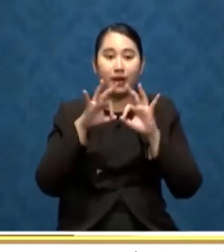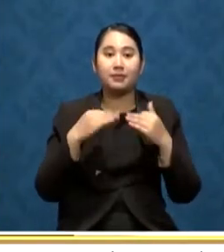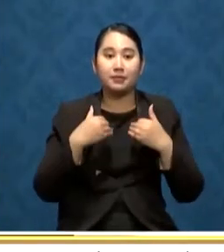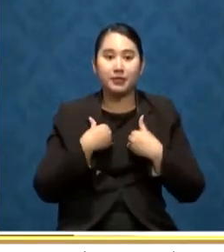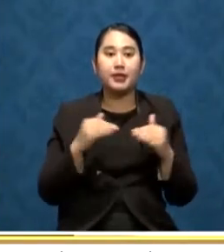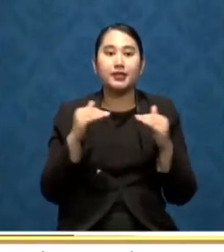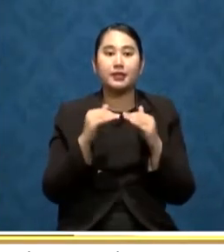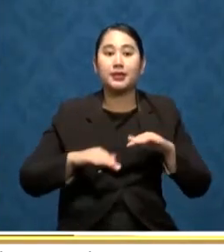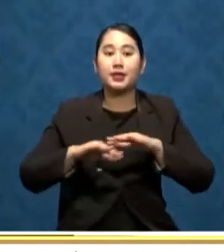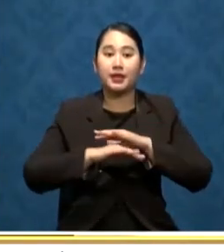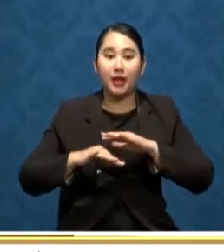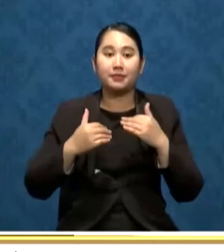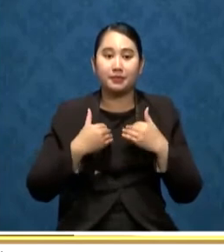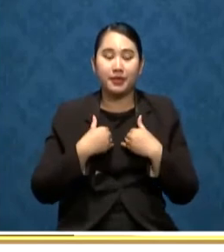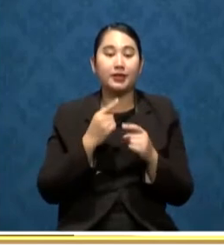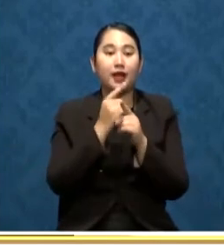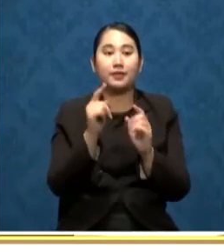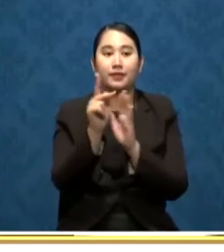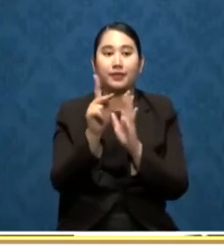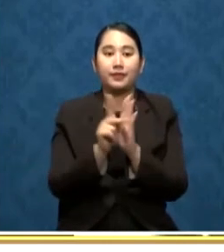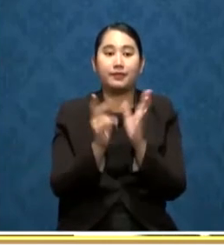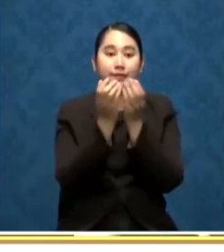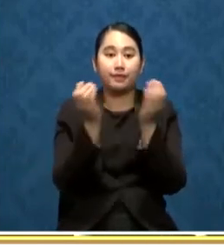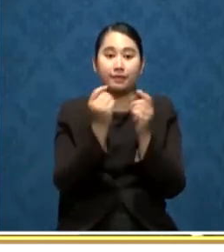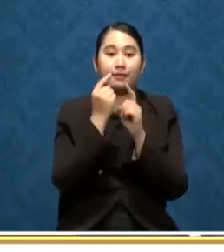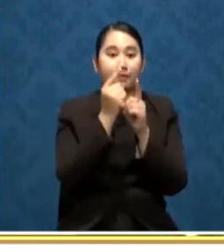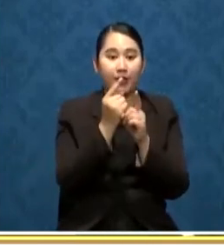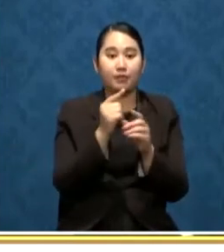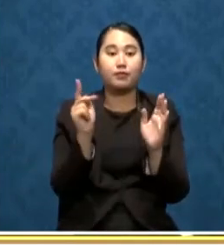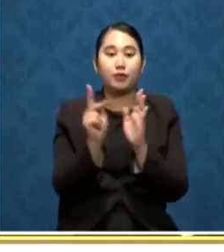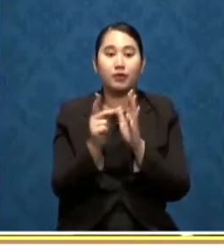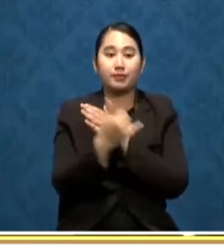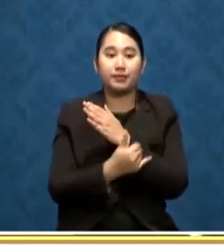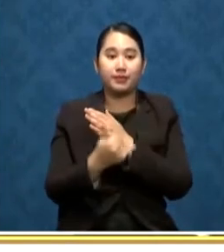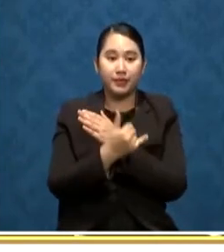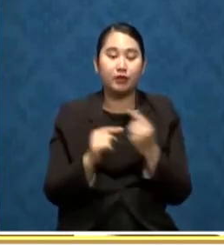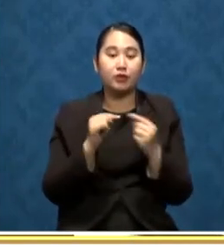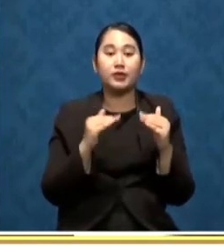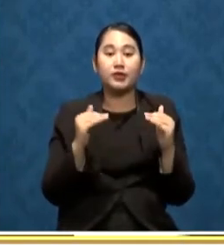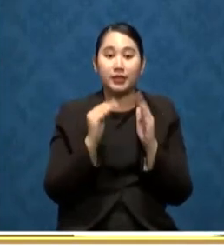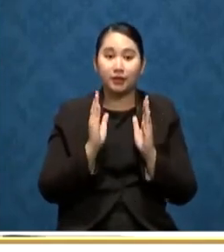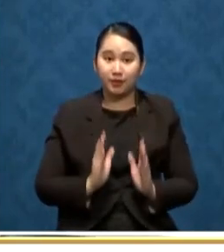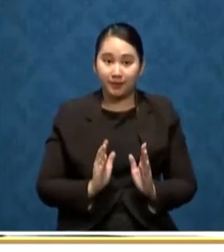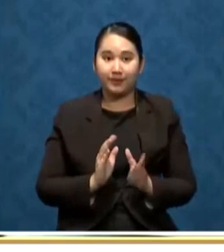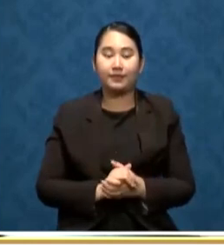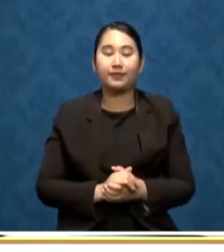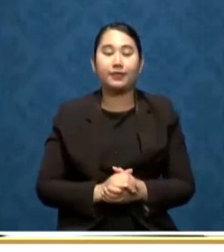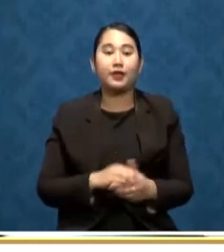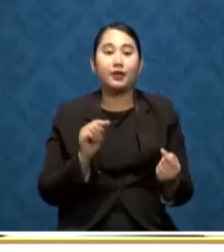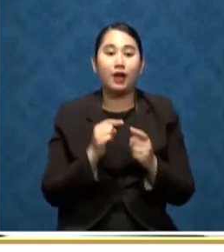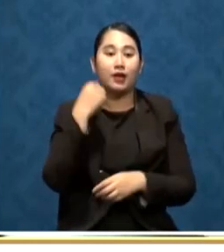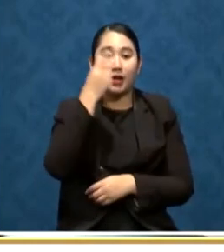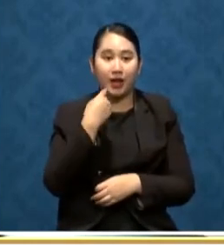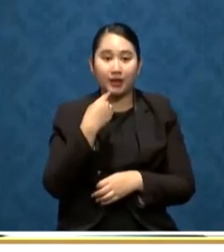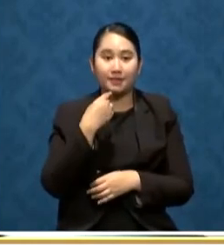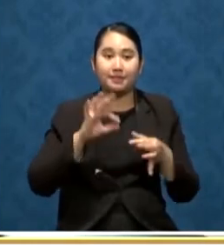เป็นสิทธิขั้นพื้นฐานที่ชอบด้วยกฎหมายชอบด้วยรัฐธรรมนูญและชอบด้วยกติการะหว่างประเทศว่าด้วยสิทธิพลเมืองและสิทธิทางการเมืองครับว่าผู้ต้องหา